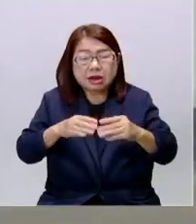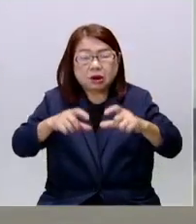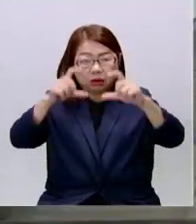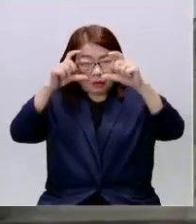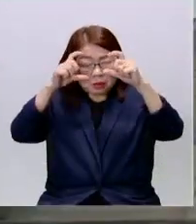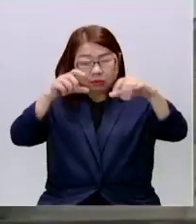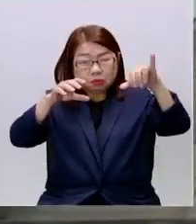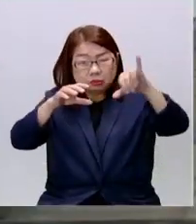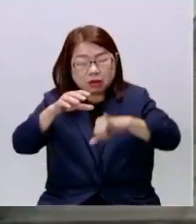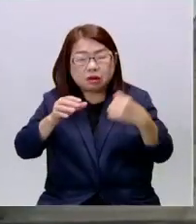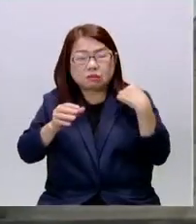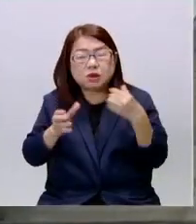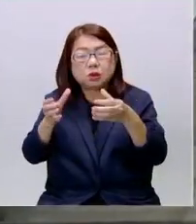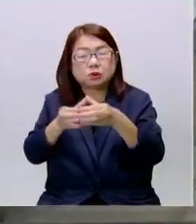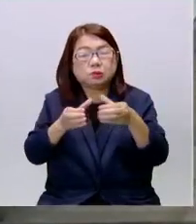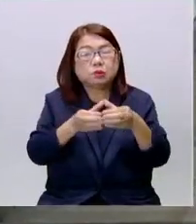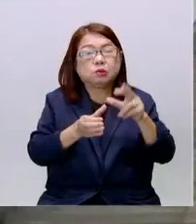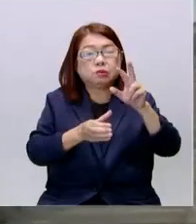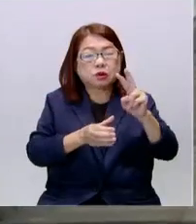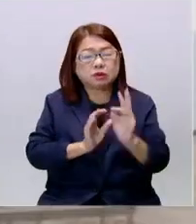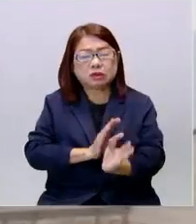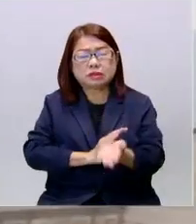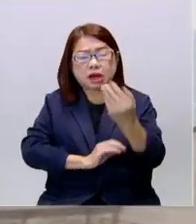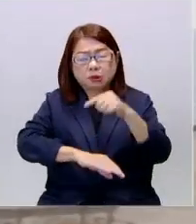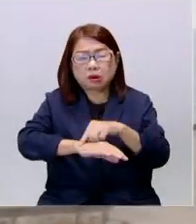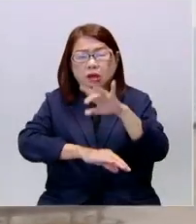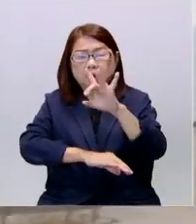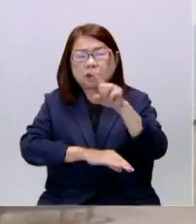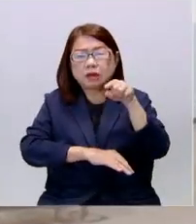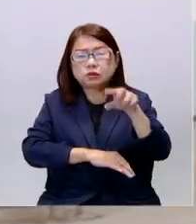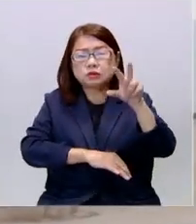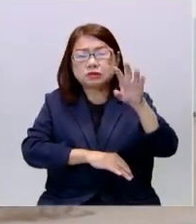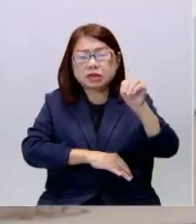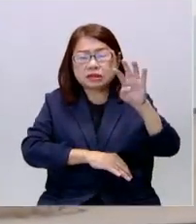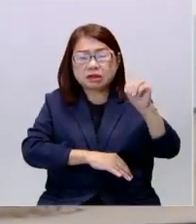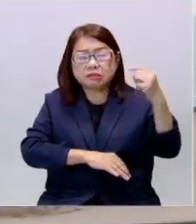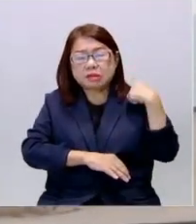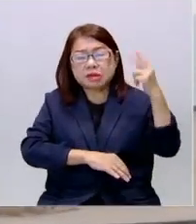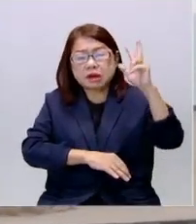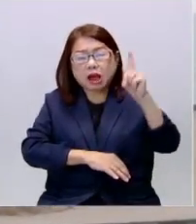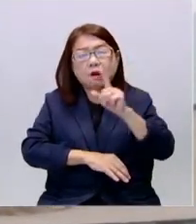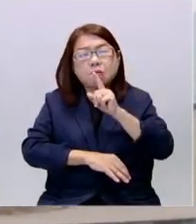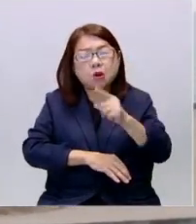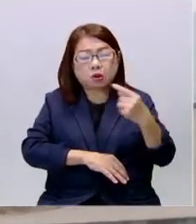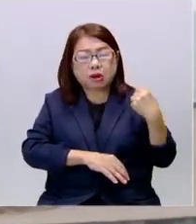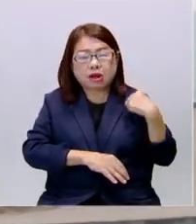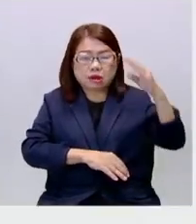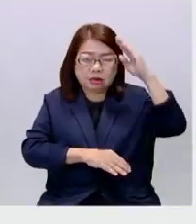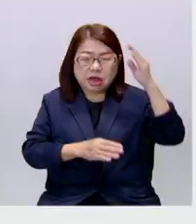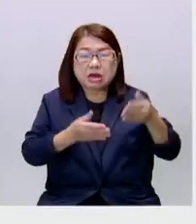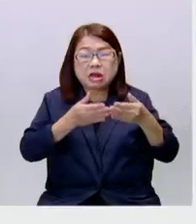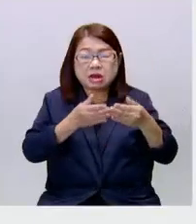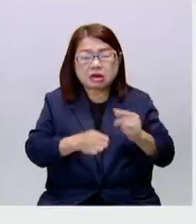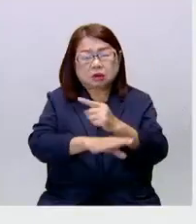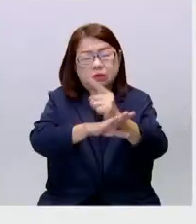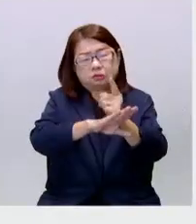ทั้งนี้เมื่อเวลา 8:40 นาทีได้รับรายงานตรวจพบร่างผู้เสียชีวิตลอยน้ำจากเฮลิคอปเตอร์ดาเนียของกองทัพเรือที่มีการลาดต